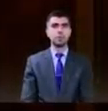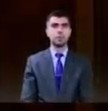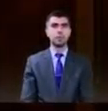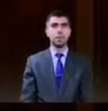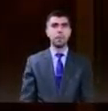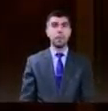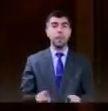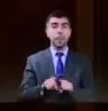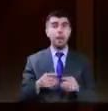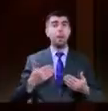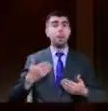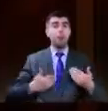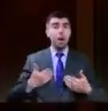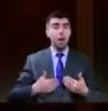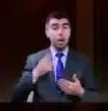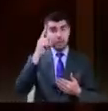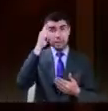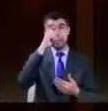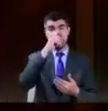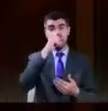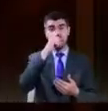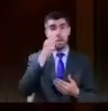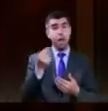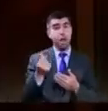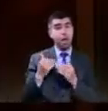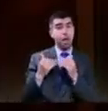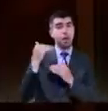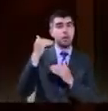هذا الشيء ديال الإعاقة راه صعيب وراه مكلف جدا، مكلف جدا.